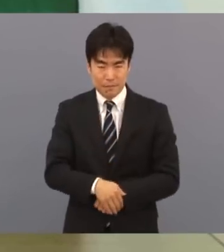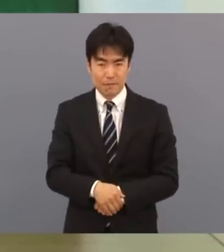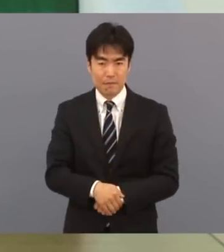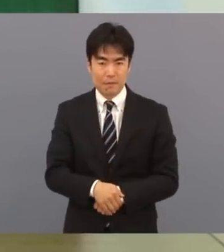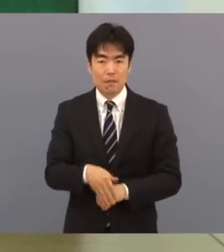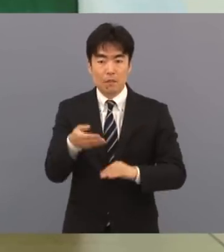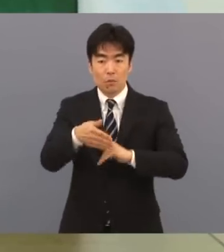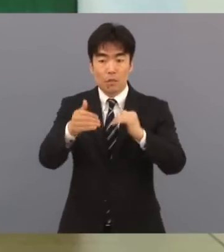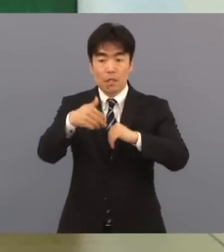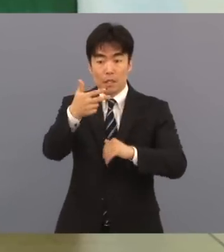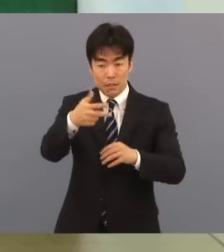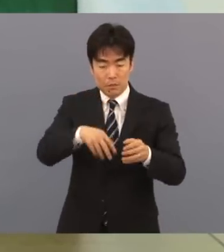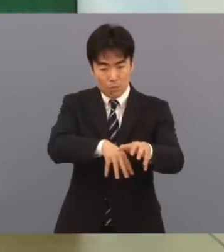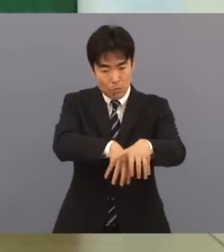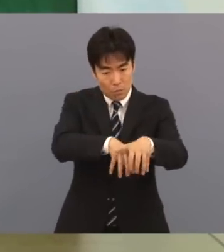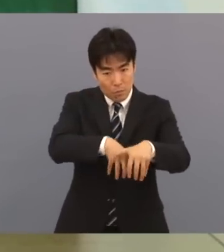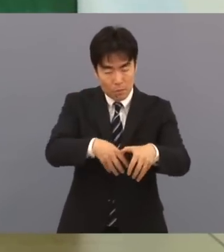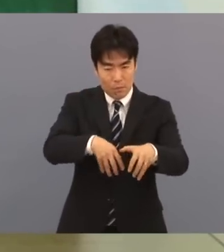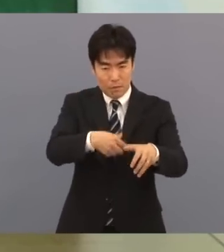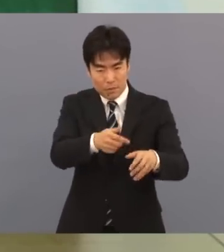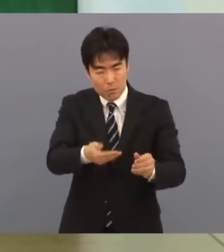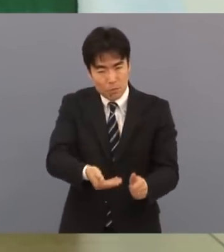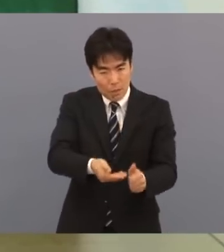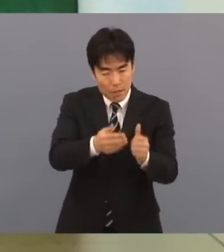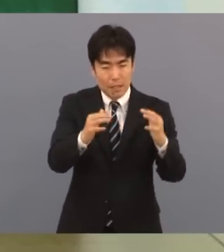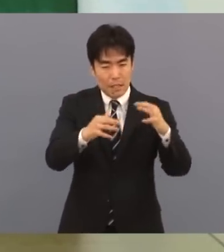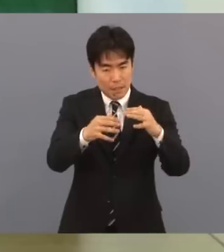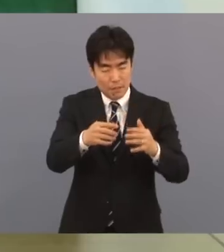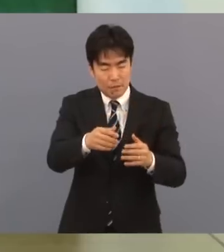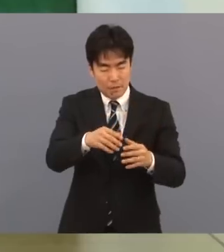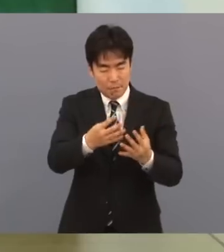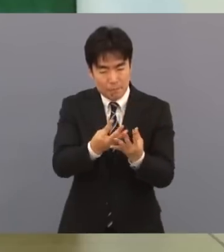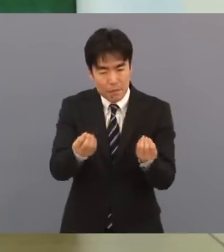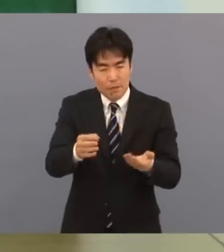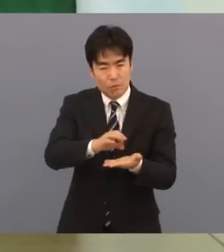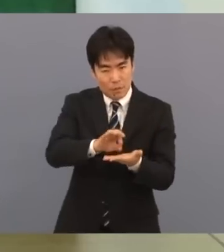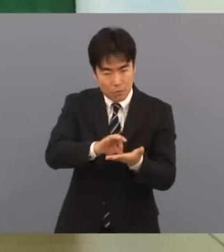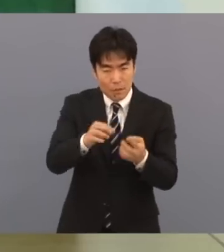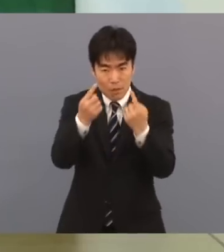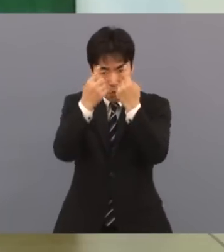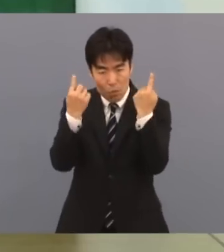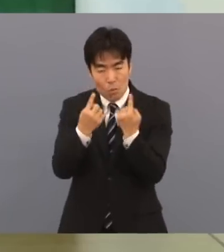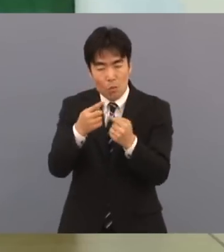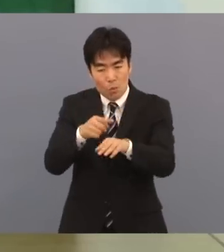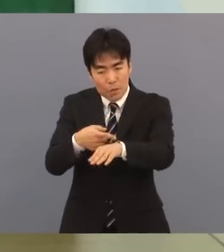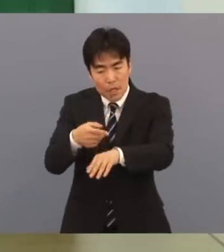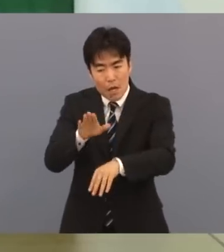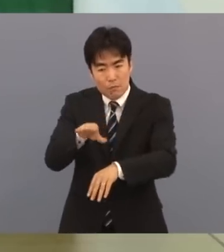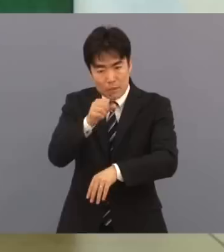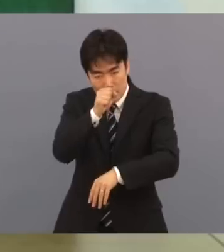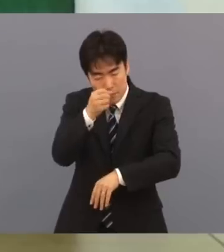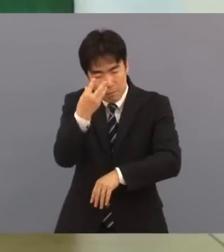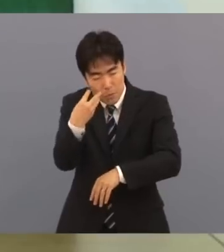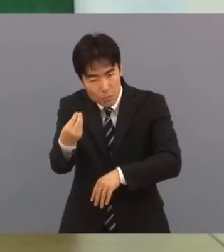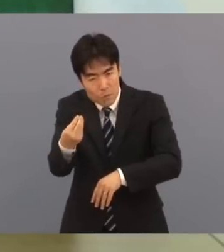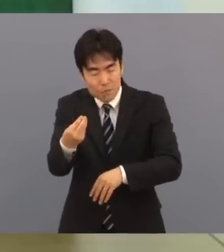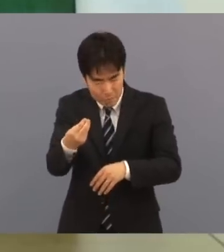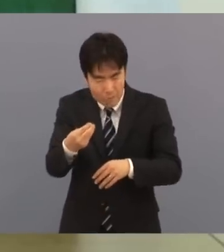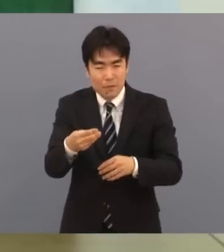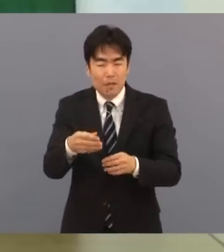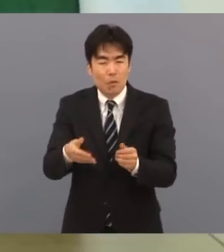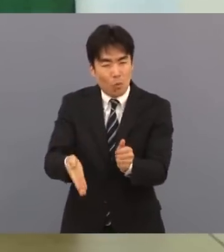越谷市の農産物をふんだんに使用したり、独自性あふれる商品だったりと、どれもおすすめできる商品ばかりです。